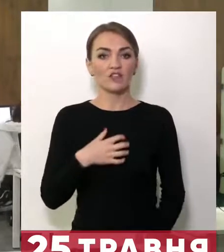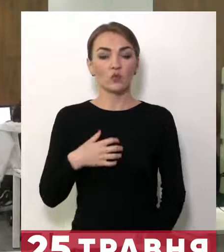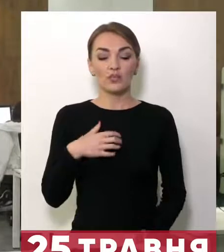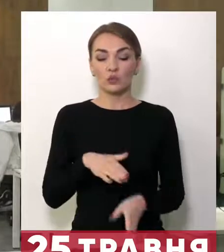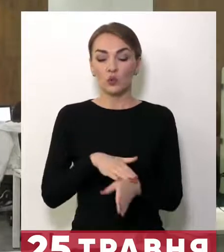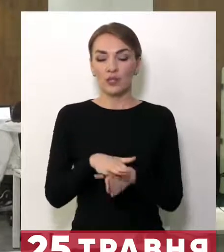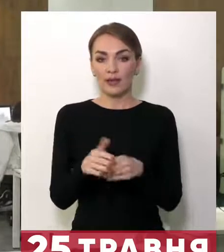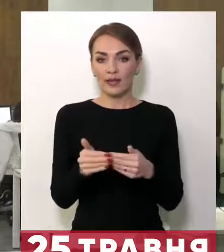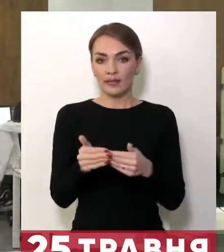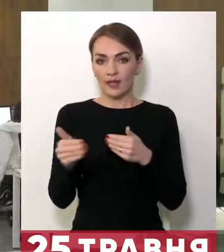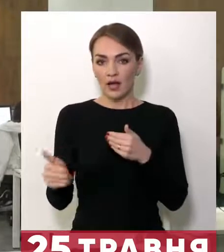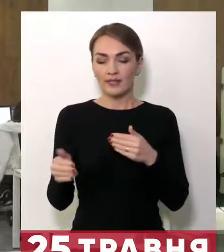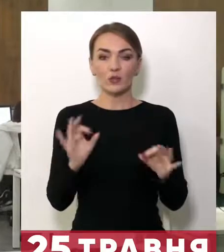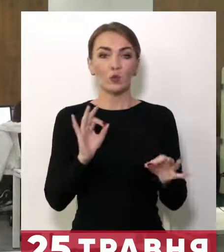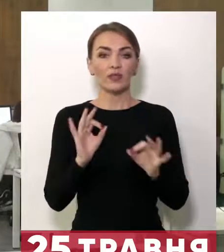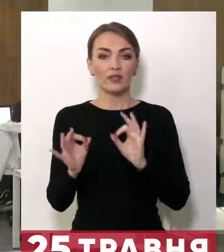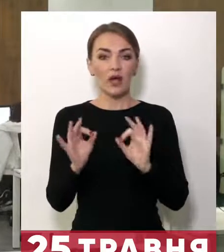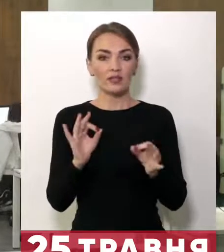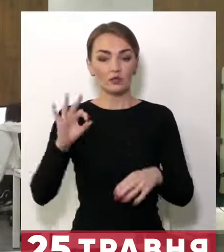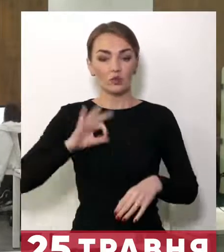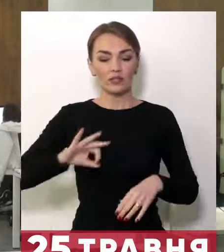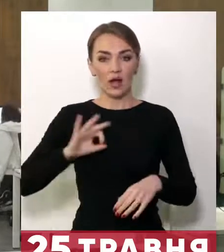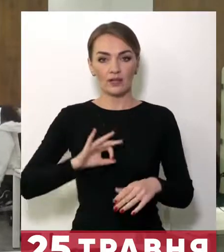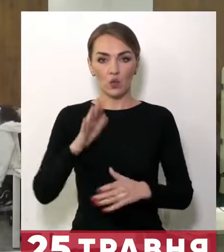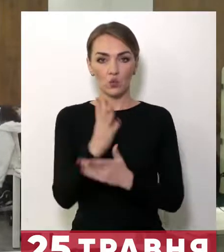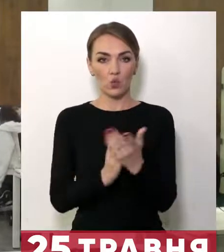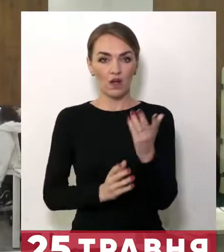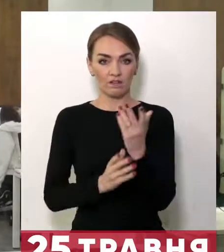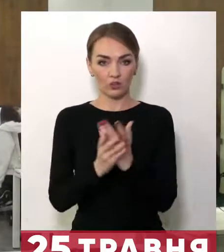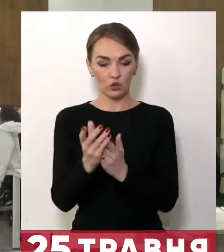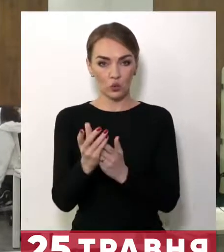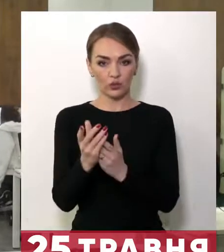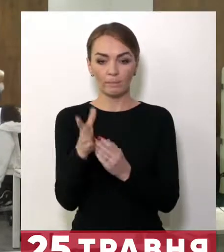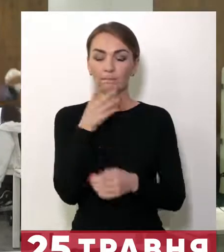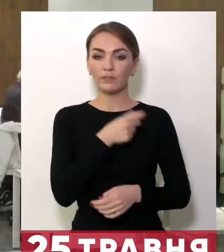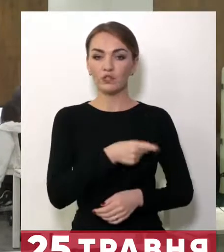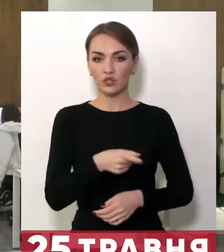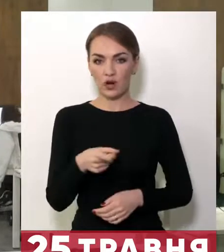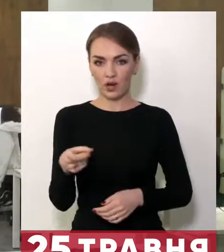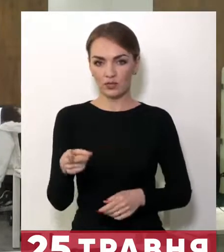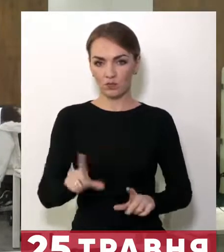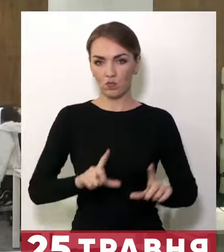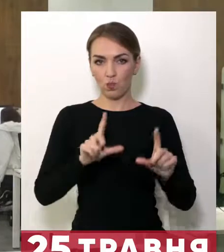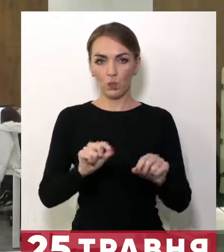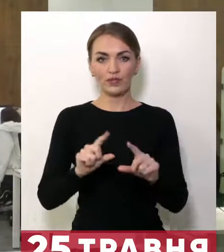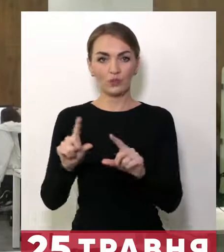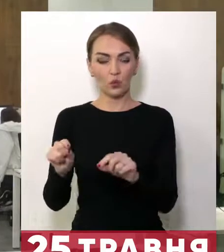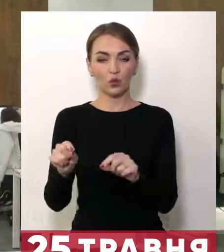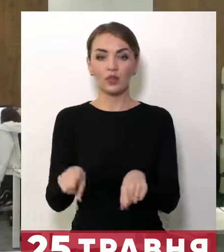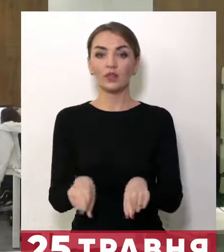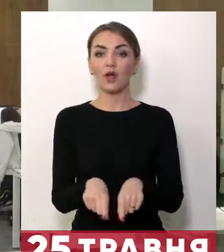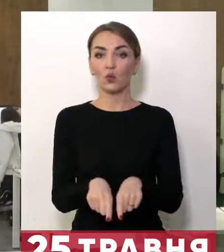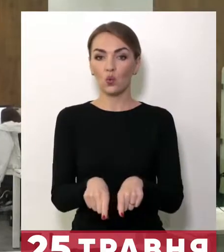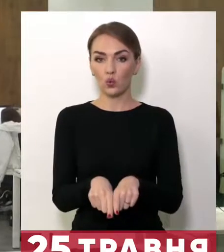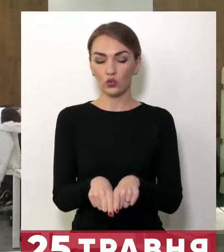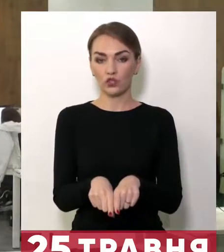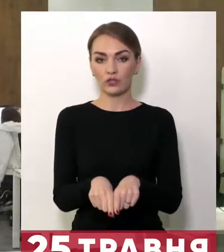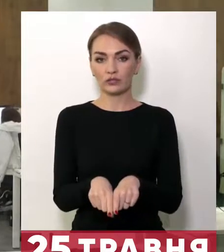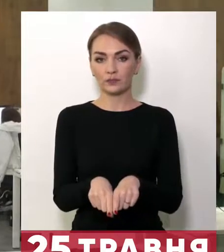дотримання дистанції, рекомендації використання рукавичок під час поїздок. Також